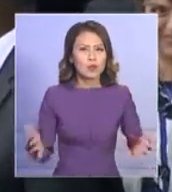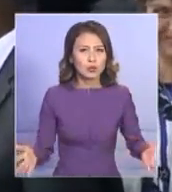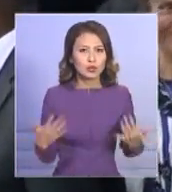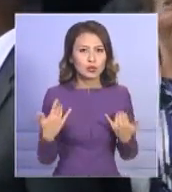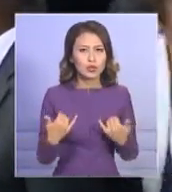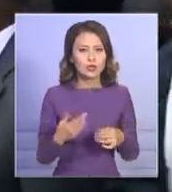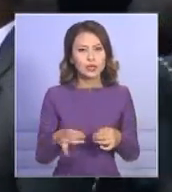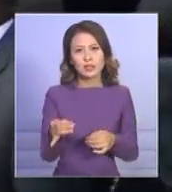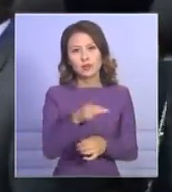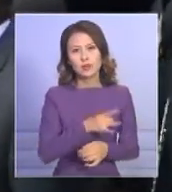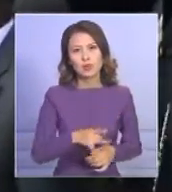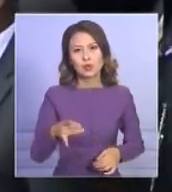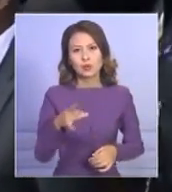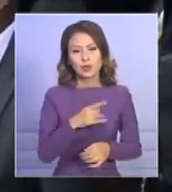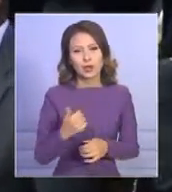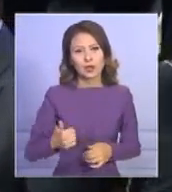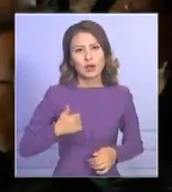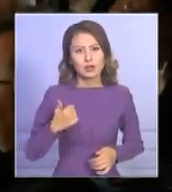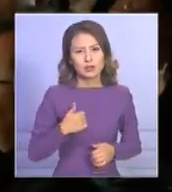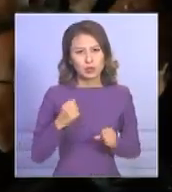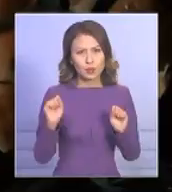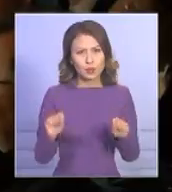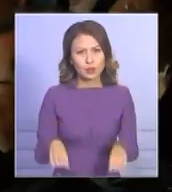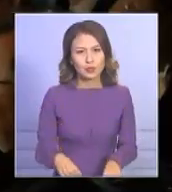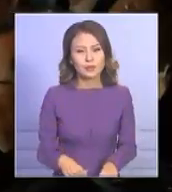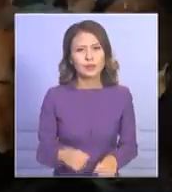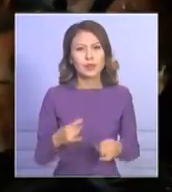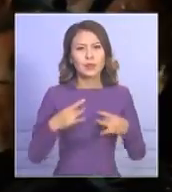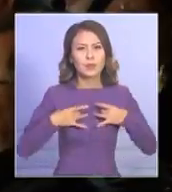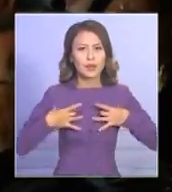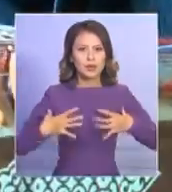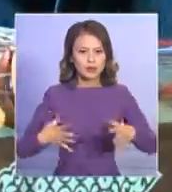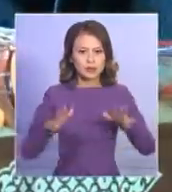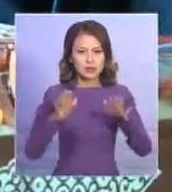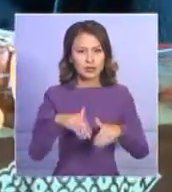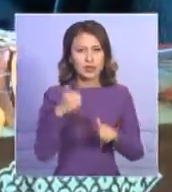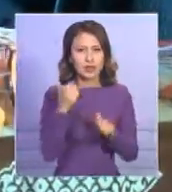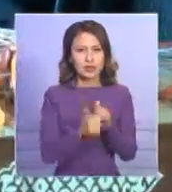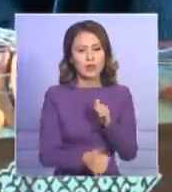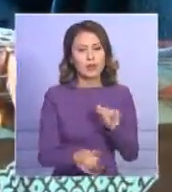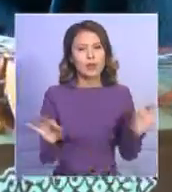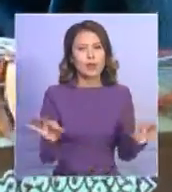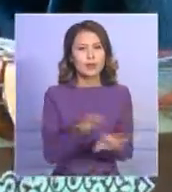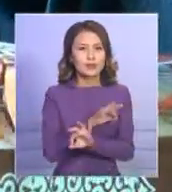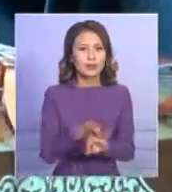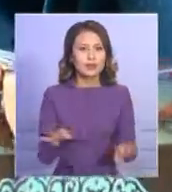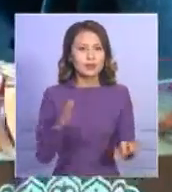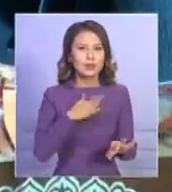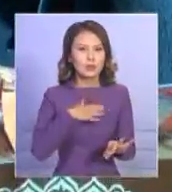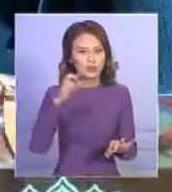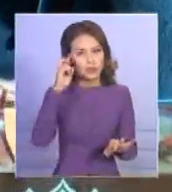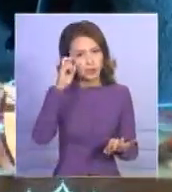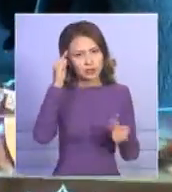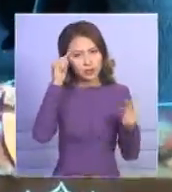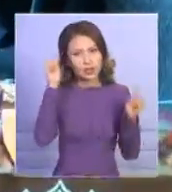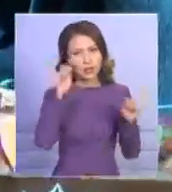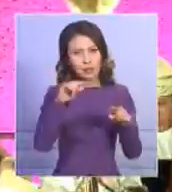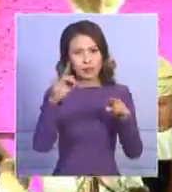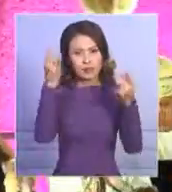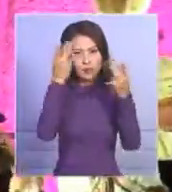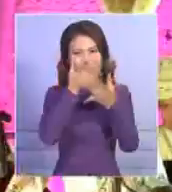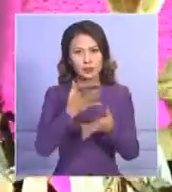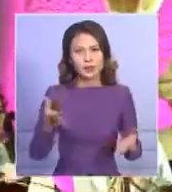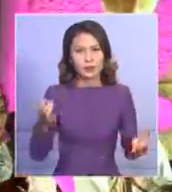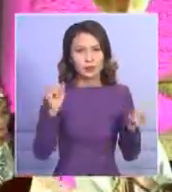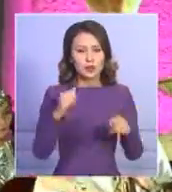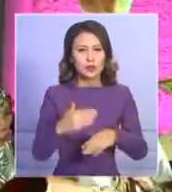мұндай жетістіктерді мақтан ете алады. Мерекелік шара сазген сазы оркестрінің және еліміздің белгілі мәдениет қайраткерлерінің